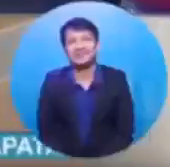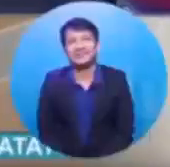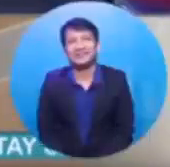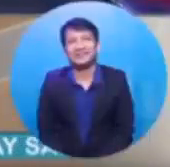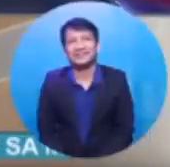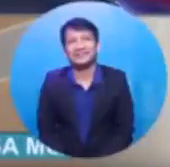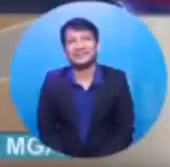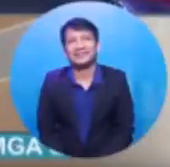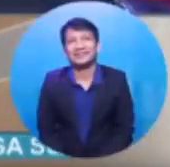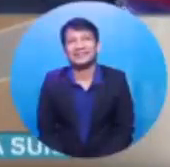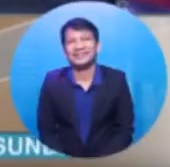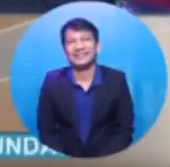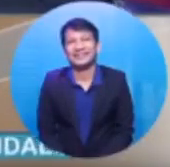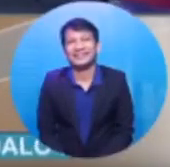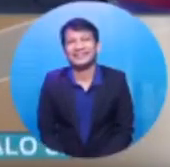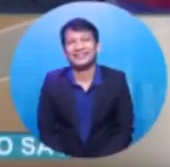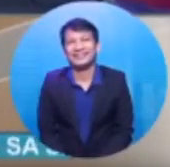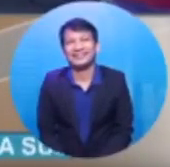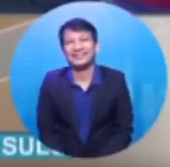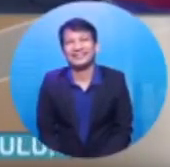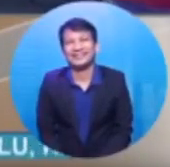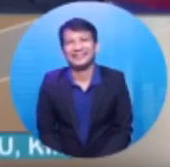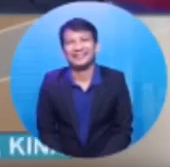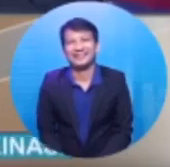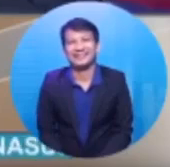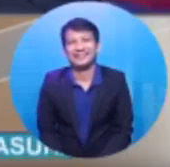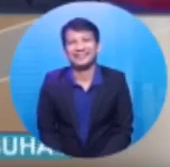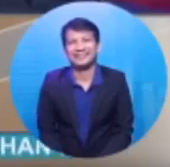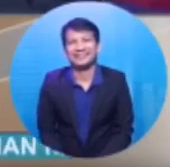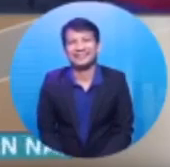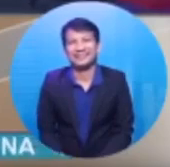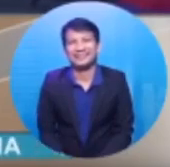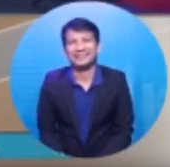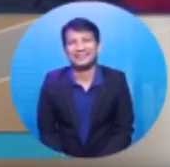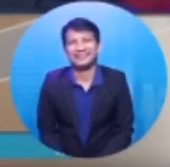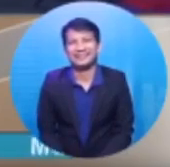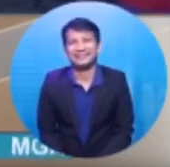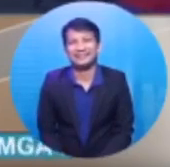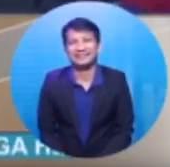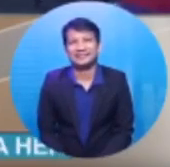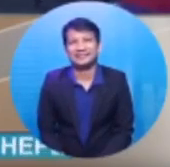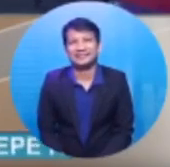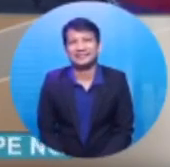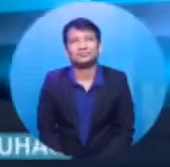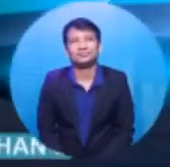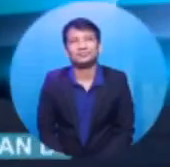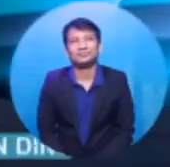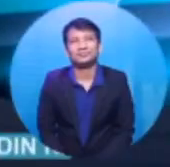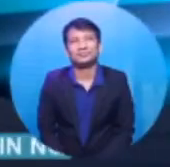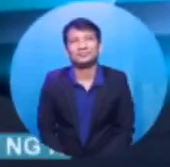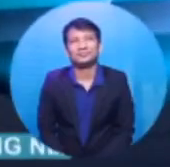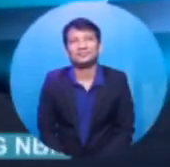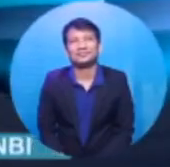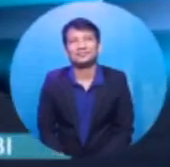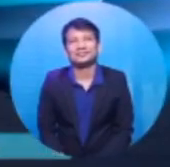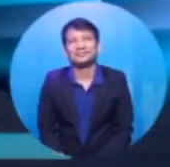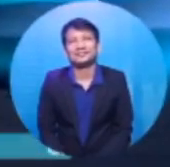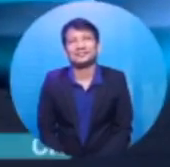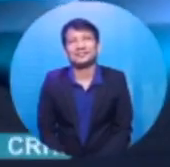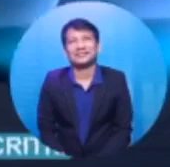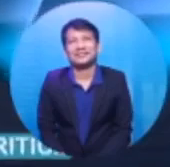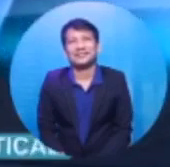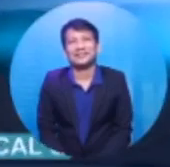rin. Kayo na nasa taas, libre nyo yung mga staff ko dahil silang taga-salo ng kapalpakan nyo. Di bali, kayong mga